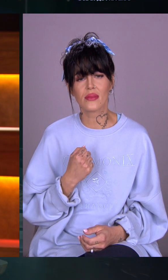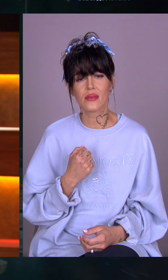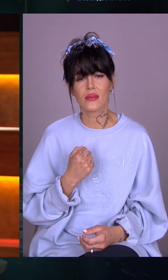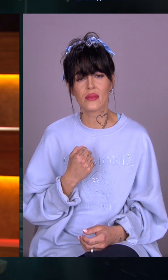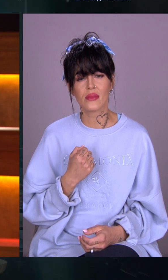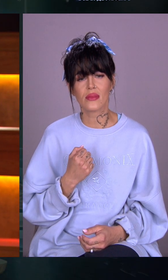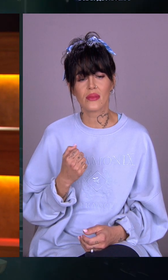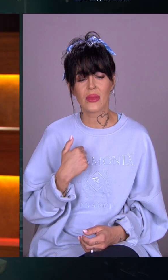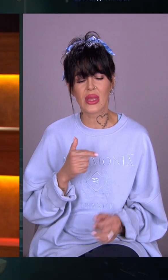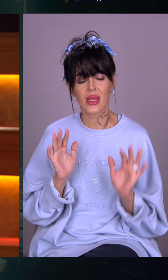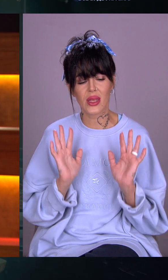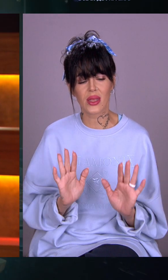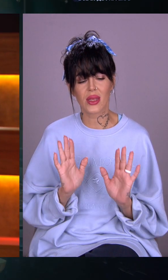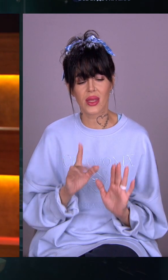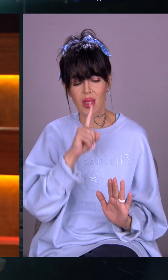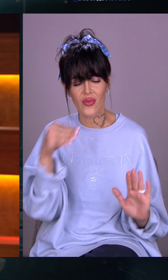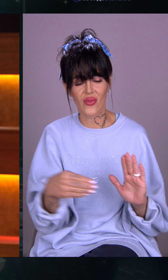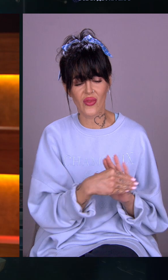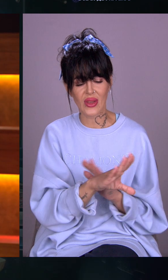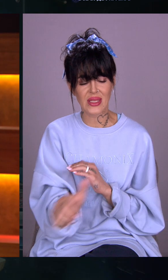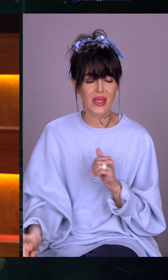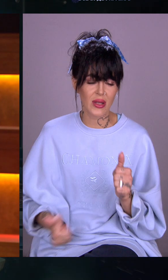Я тільки ховаюся за тобою.